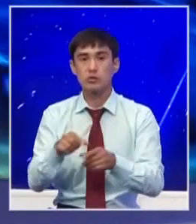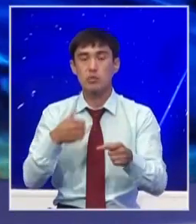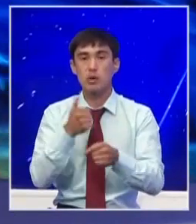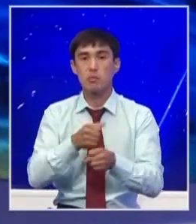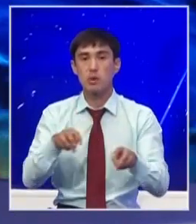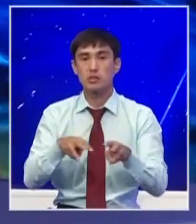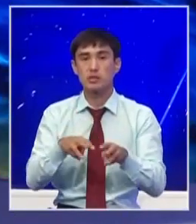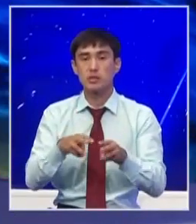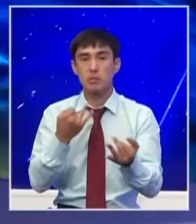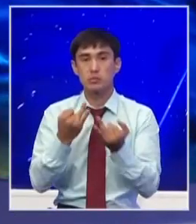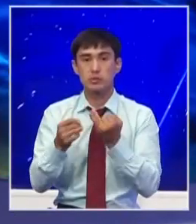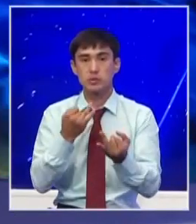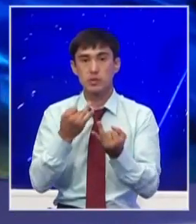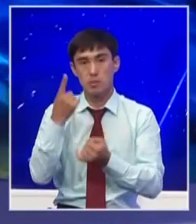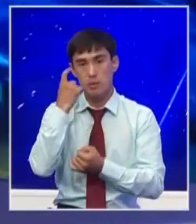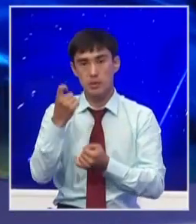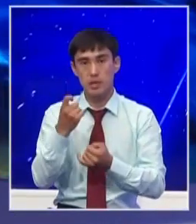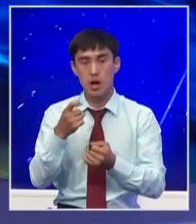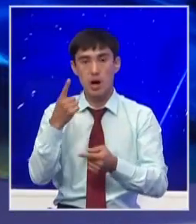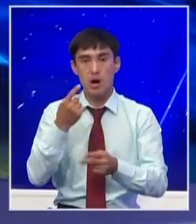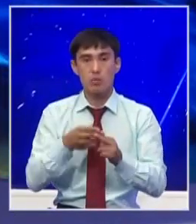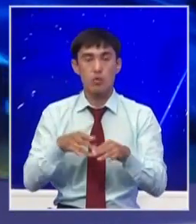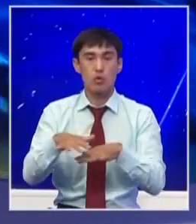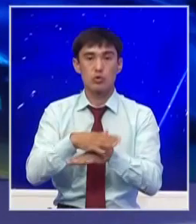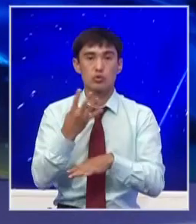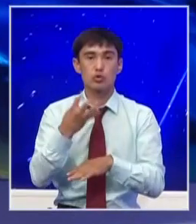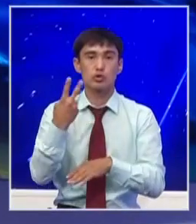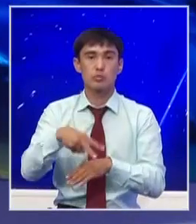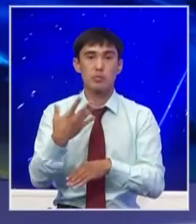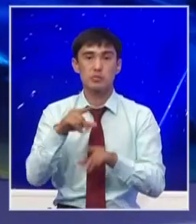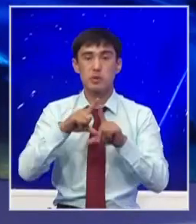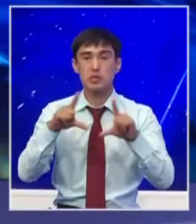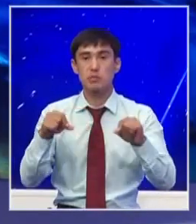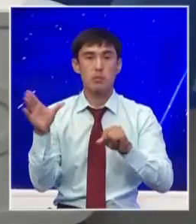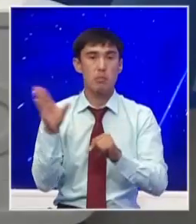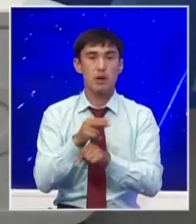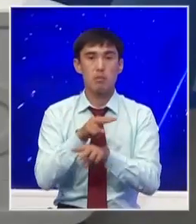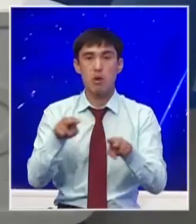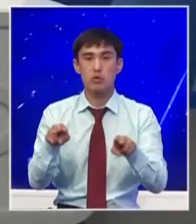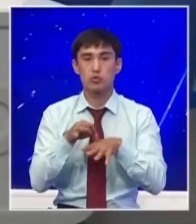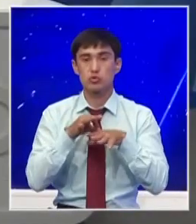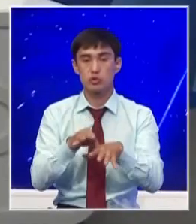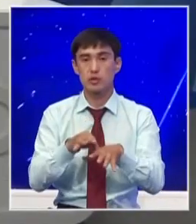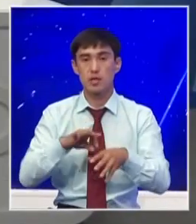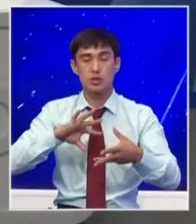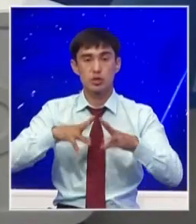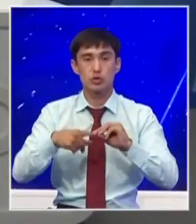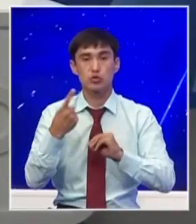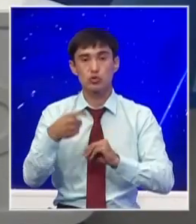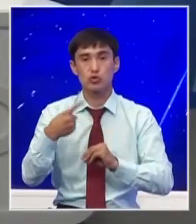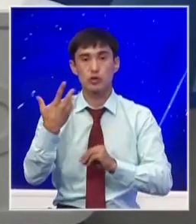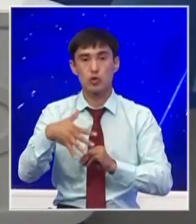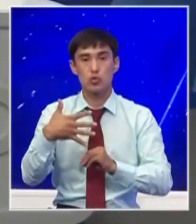басшысы баспасөз брифингінде мәлімдеді. Ақпарынша өңірдегі 425 мектептің бәріне мониторинг жүргізілген.